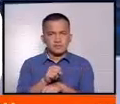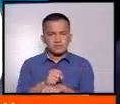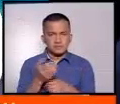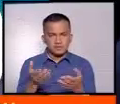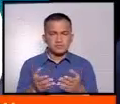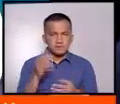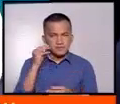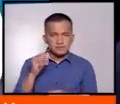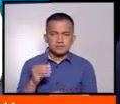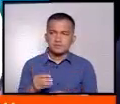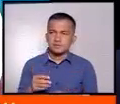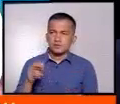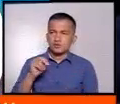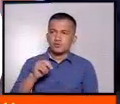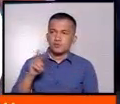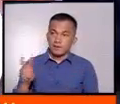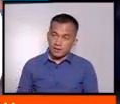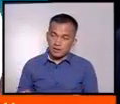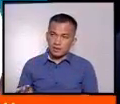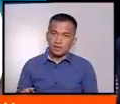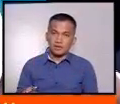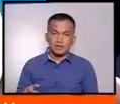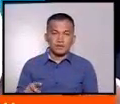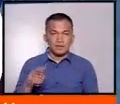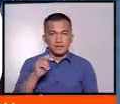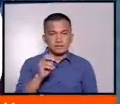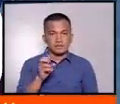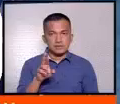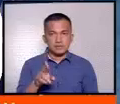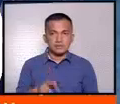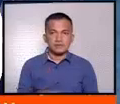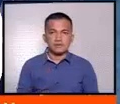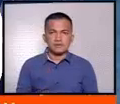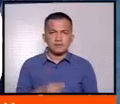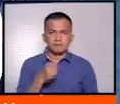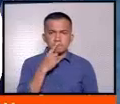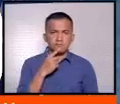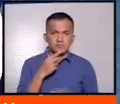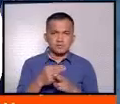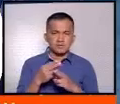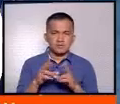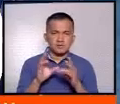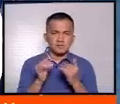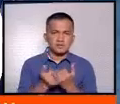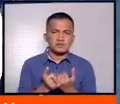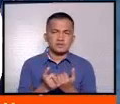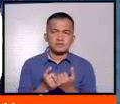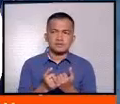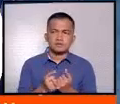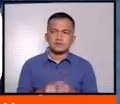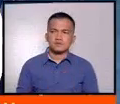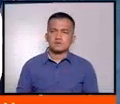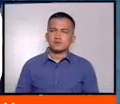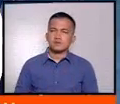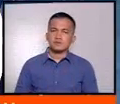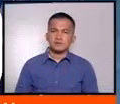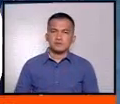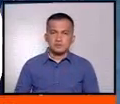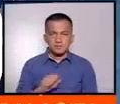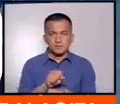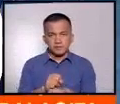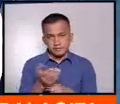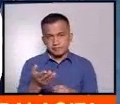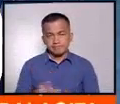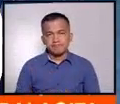madam? Sa Novaliches po. So, NCR po ito. Opo. Anong pangalan po ng kumpanya, ma'am, na pinagtrabahoan